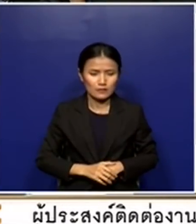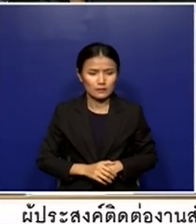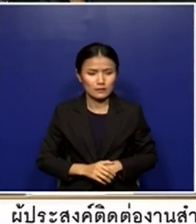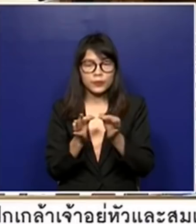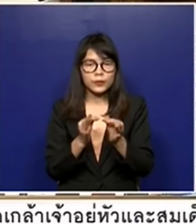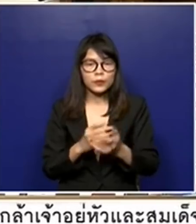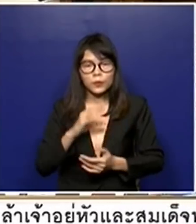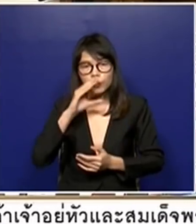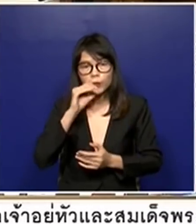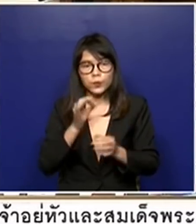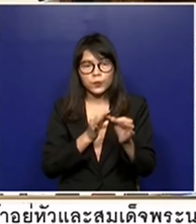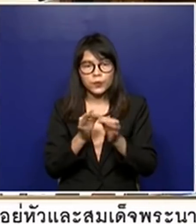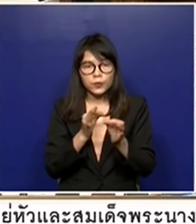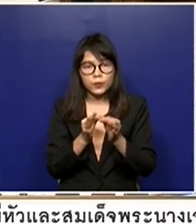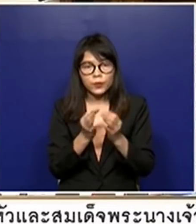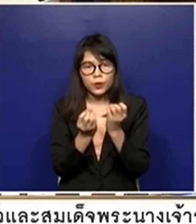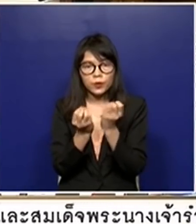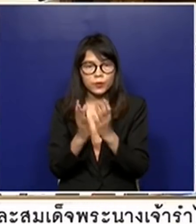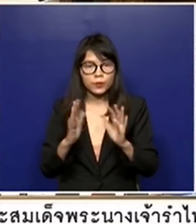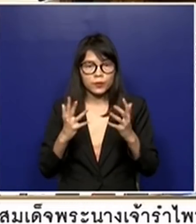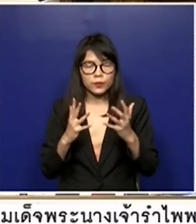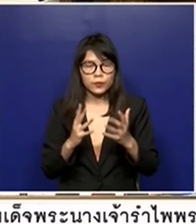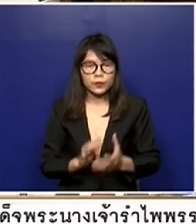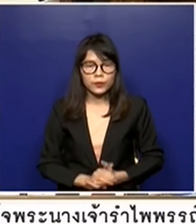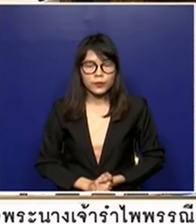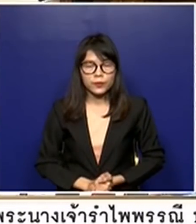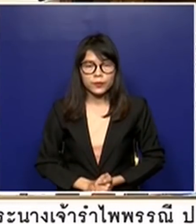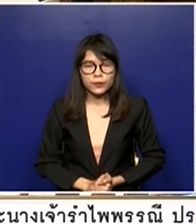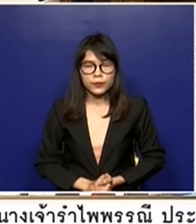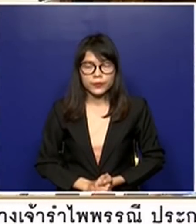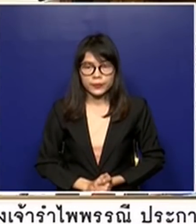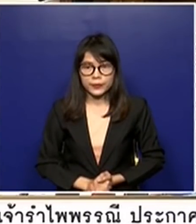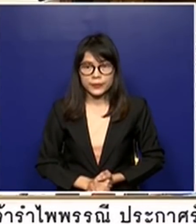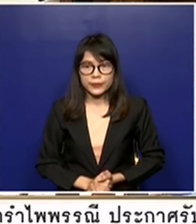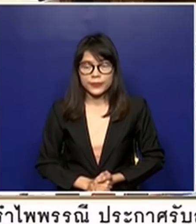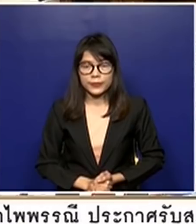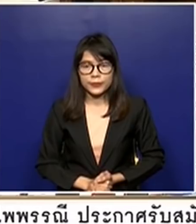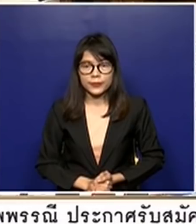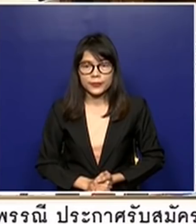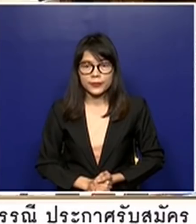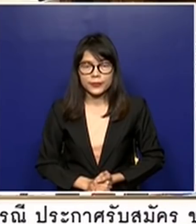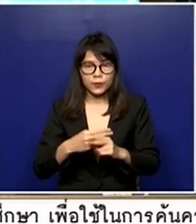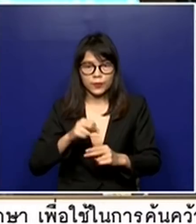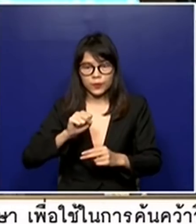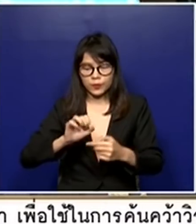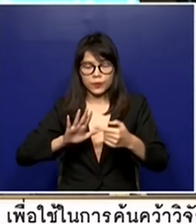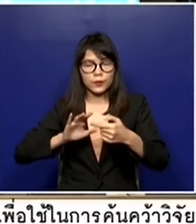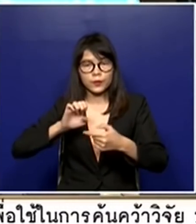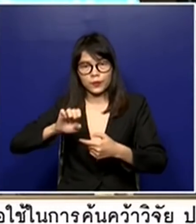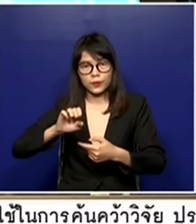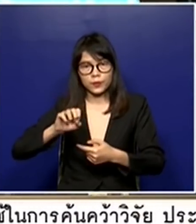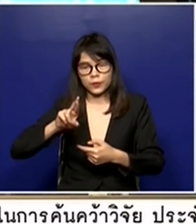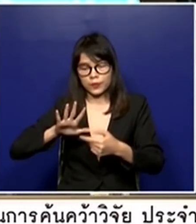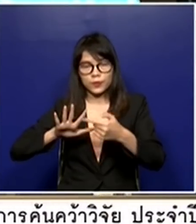นี้ไว้ป้องปรามมีใครพา ปิงถึงครับระหว่างหารือแล้วก็ถกเถียงกันเนี่ยนะคะนายศิระเจนจาคะก็ร่วมทักท้วงแล้ว